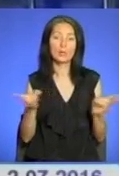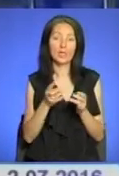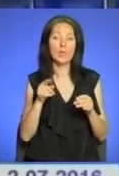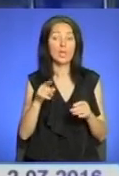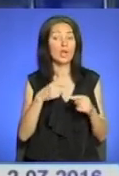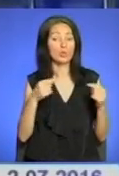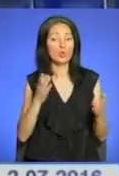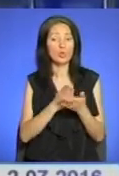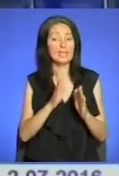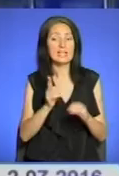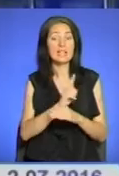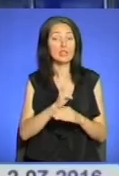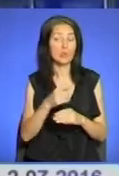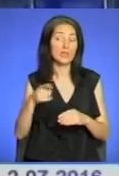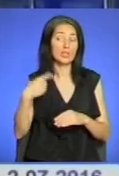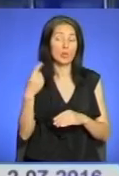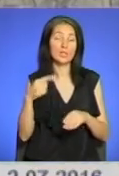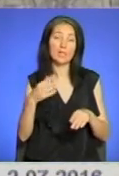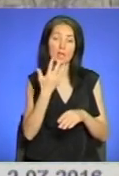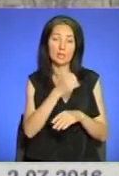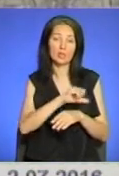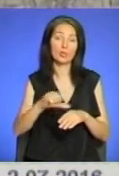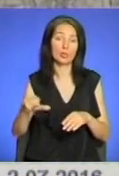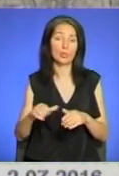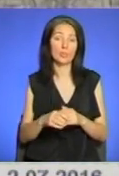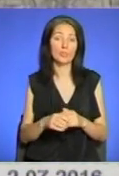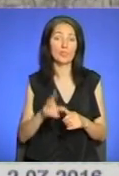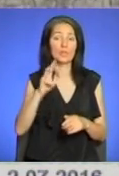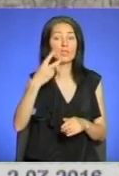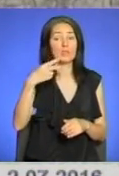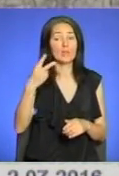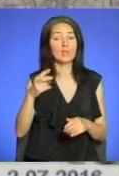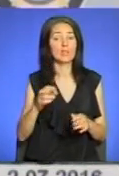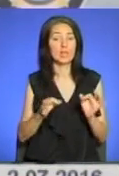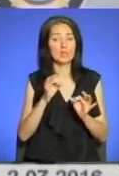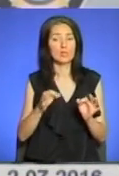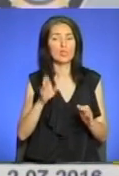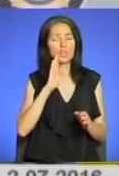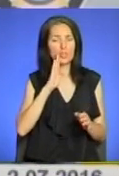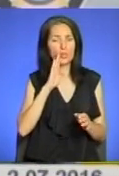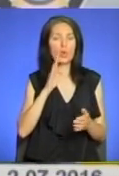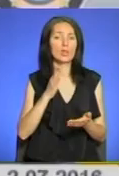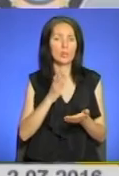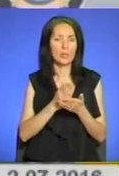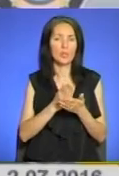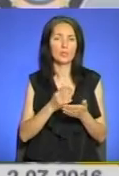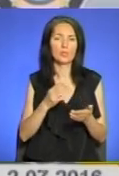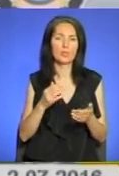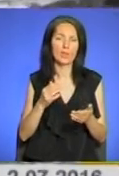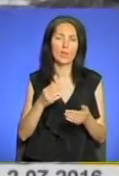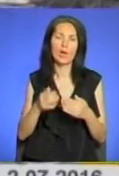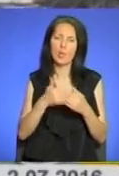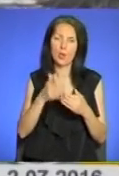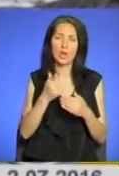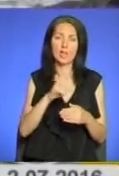областях і навіть за кордоном 220 засуджених жінок відбувають покарання у збараській виправній